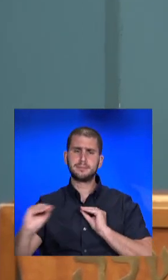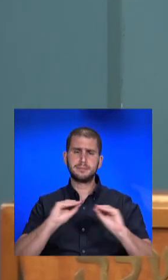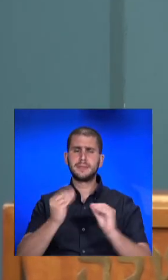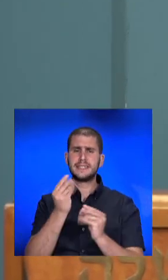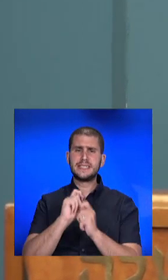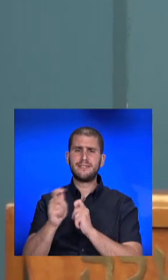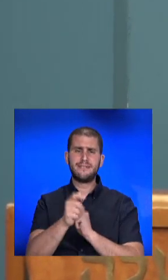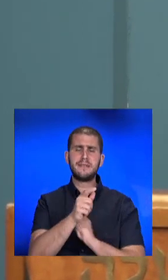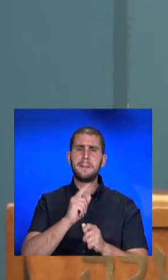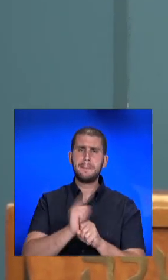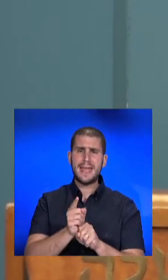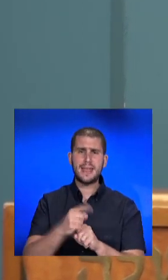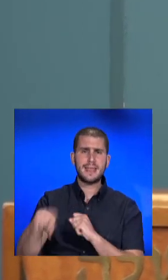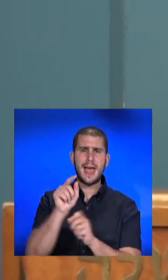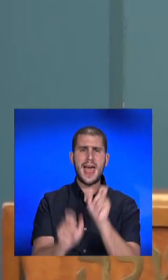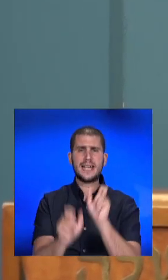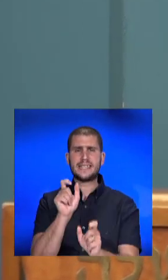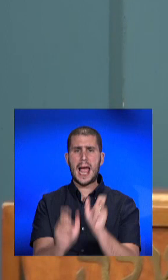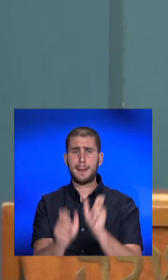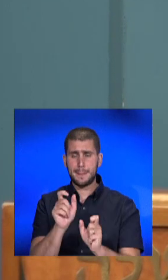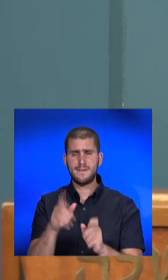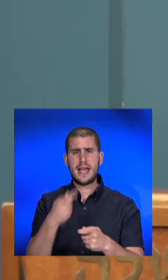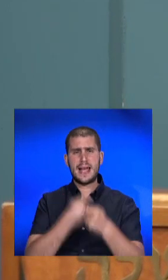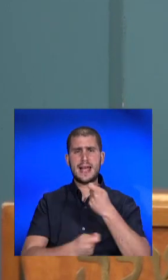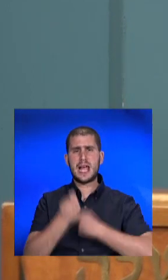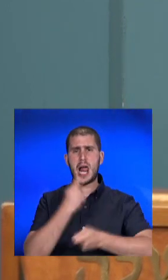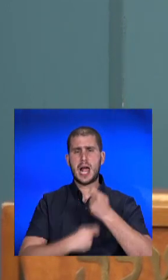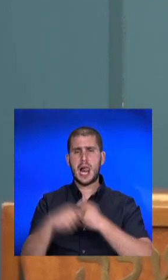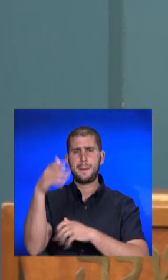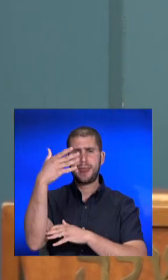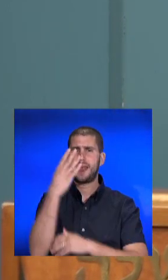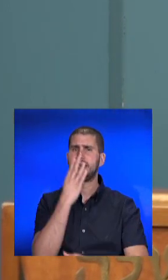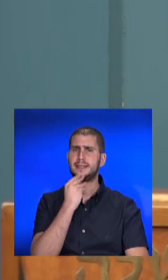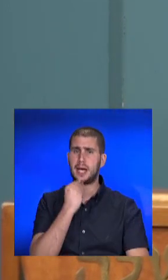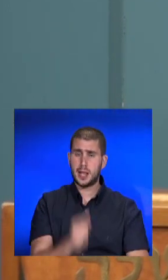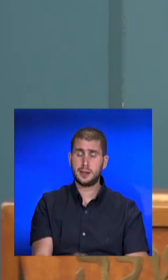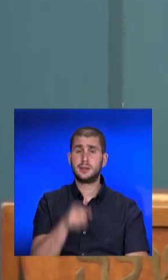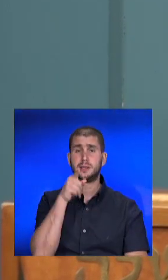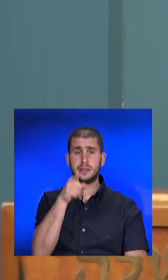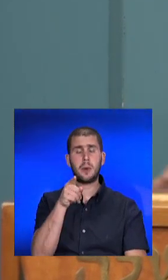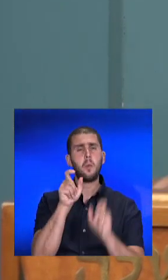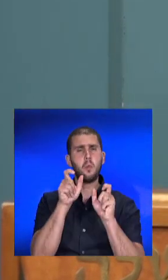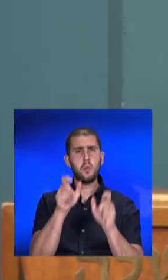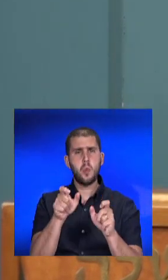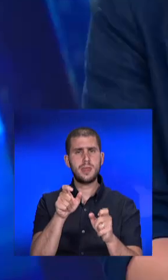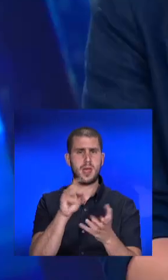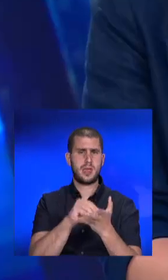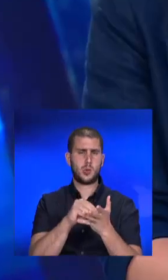מיידי לאזרחים ולכלכלה של מדינת ישראל, היא מונעת את הצורך